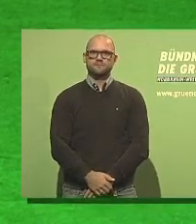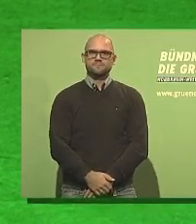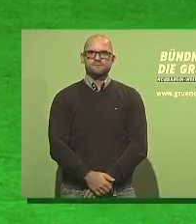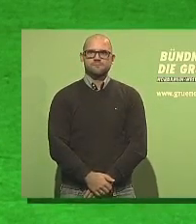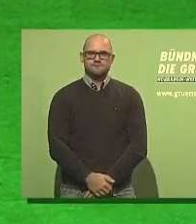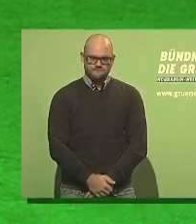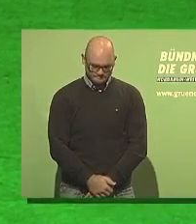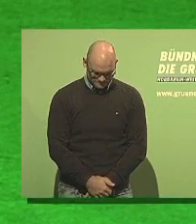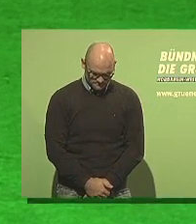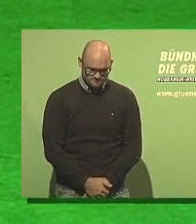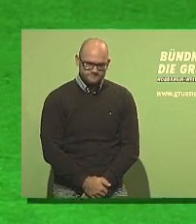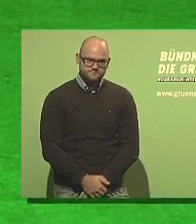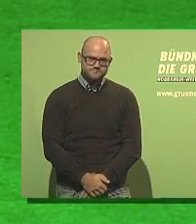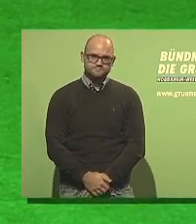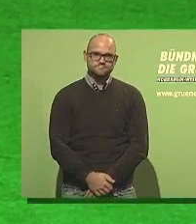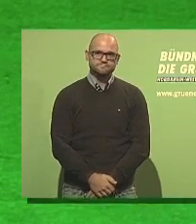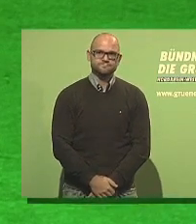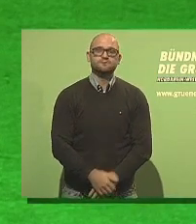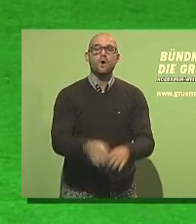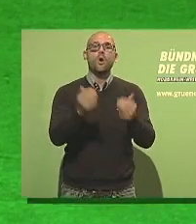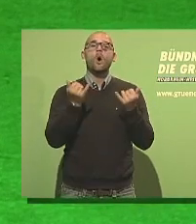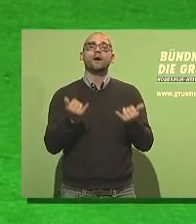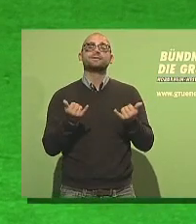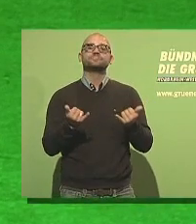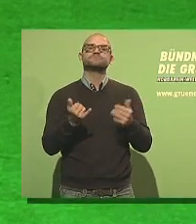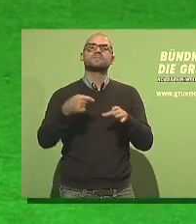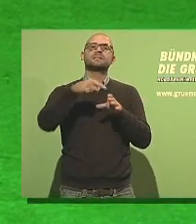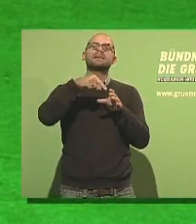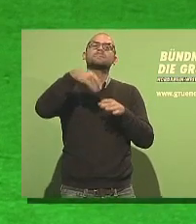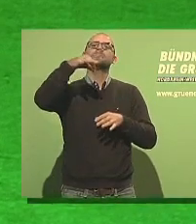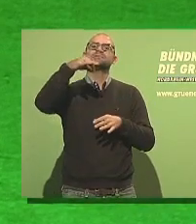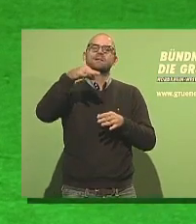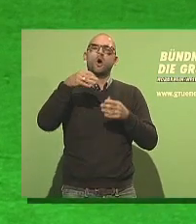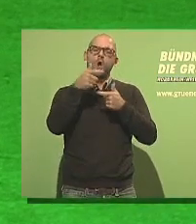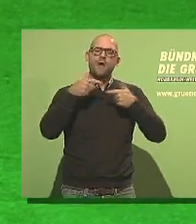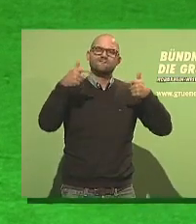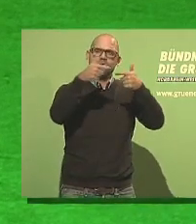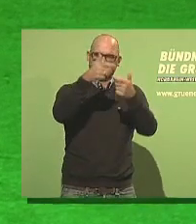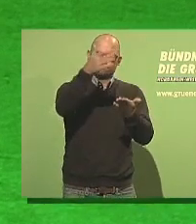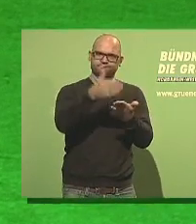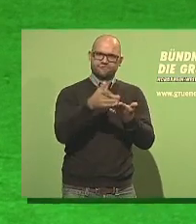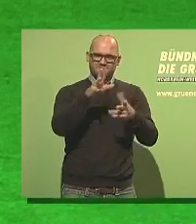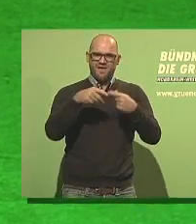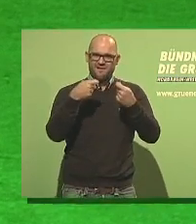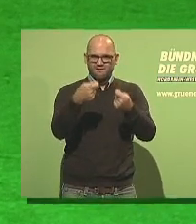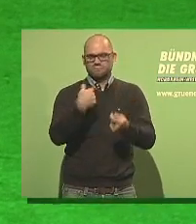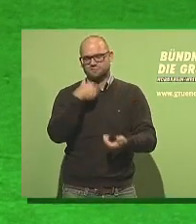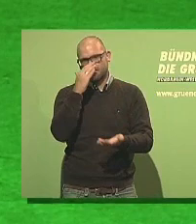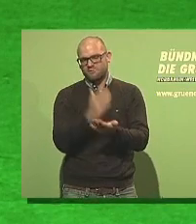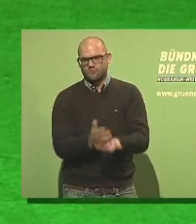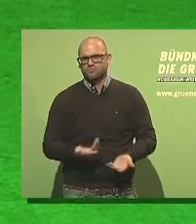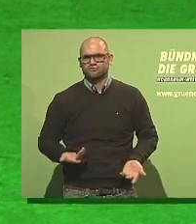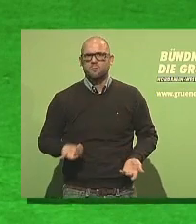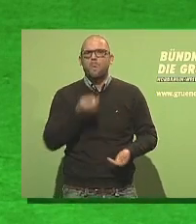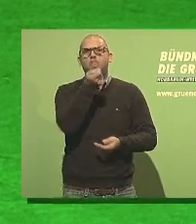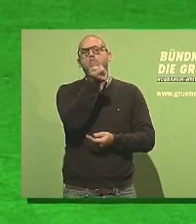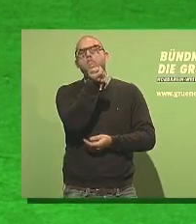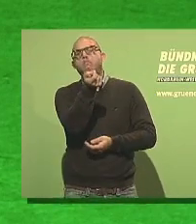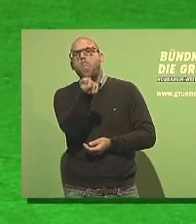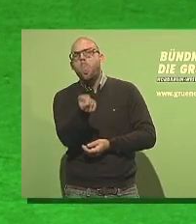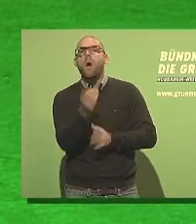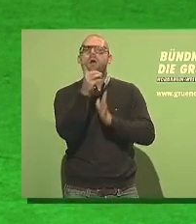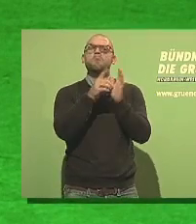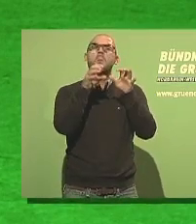Heute ging die Innenministerkonferenz zu Ende, aber das Ergebnis ist wahrlich enttäuschend. Ein paar Datenbanken werden verändert und es